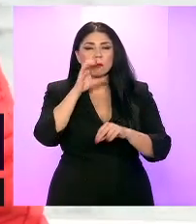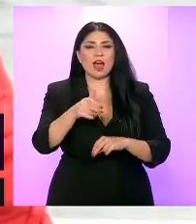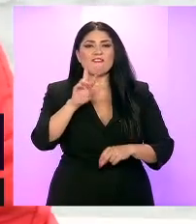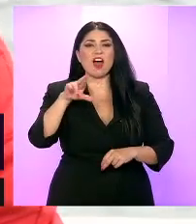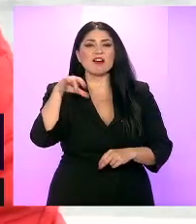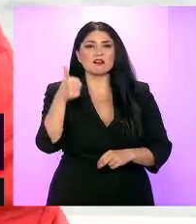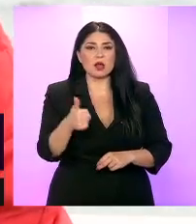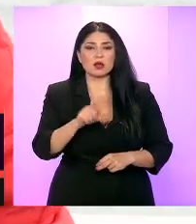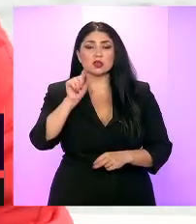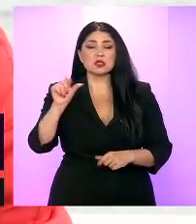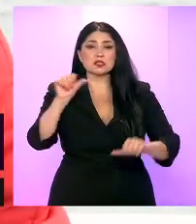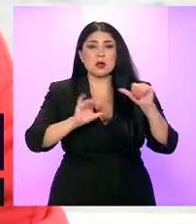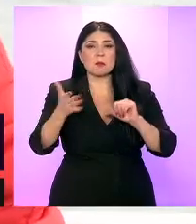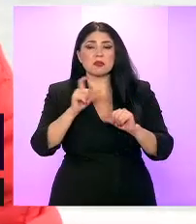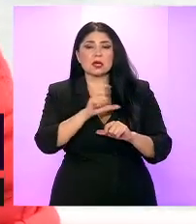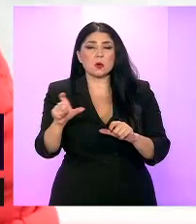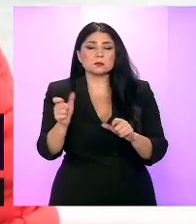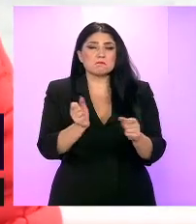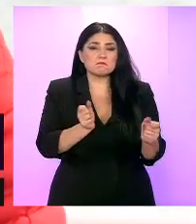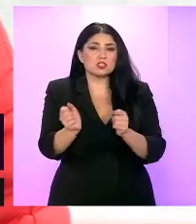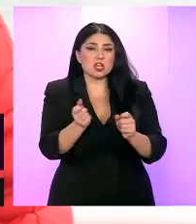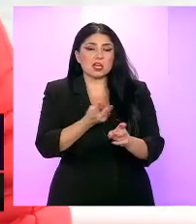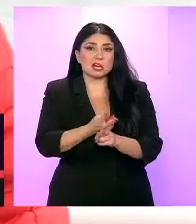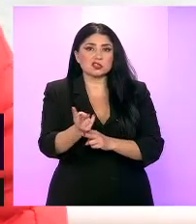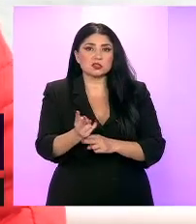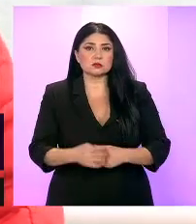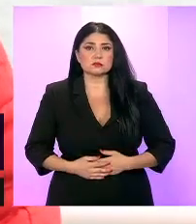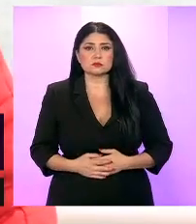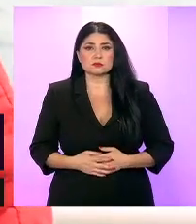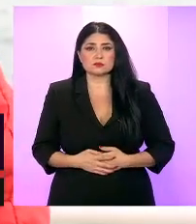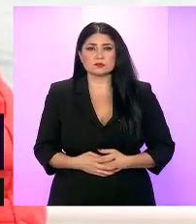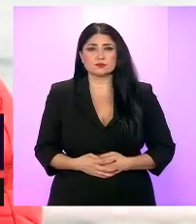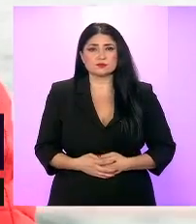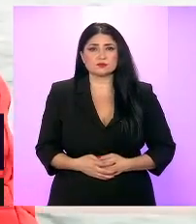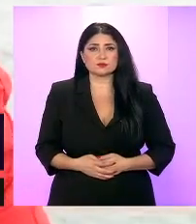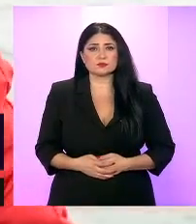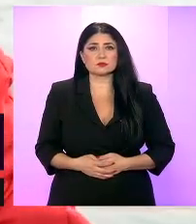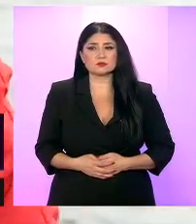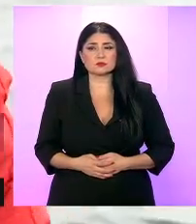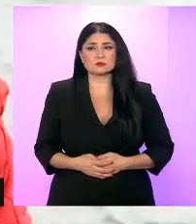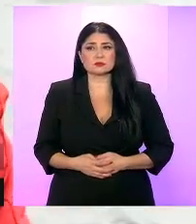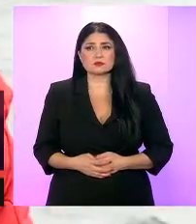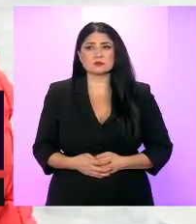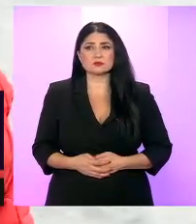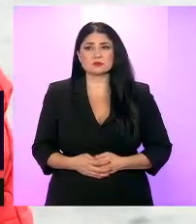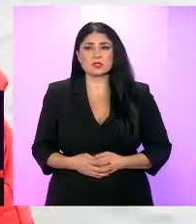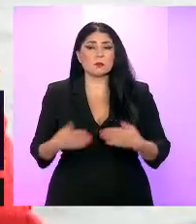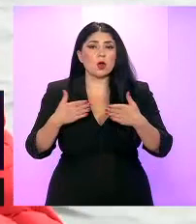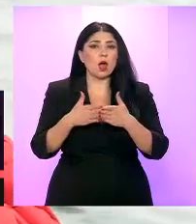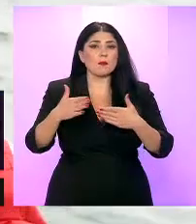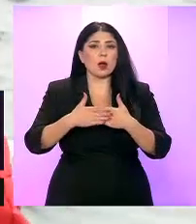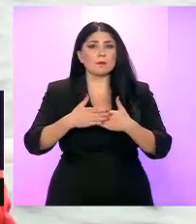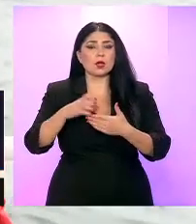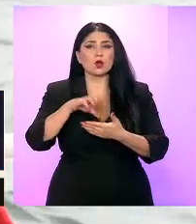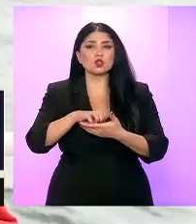însă, cel mai probabil din cauza unei manevre greșite, s-a împotmolit undeva în apropiere de